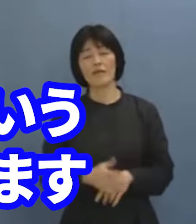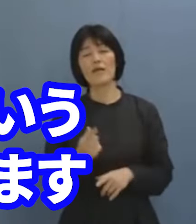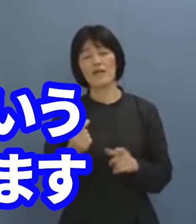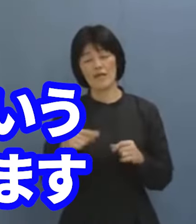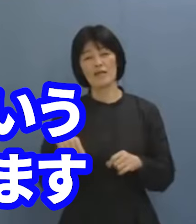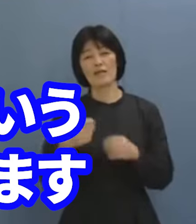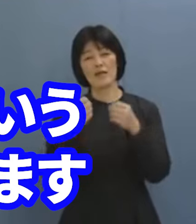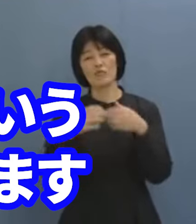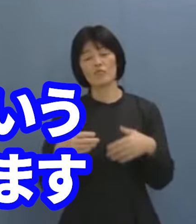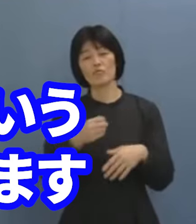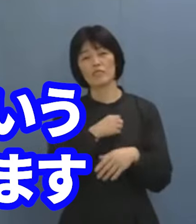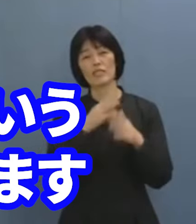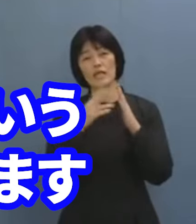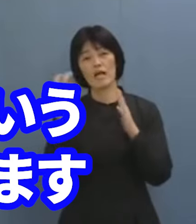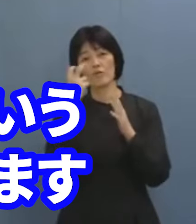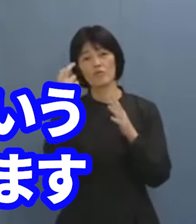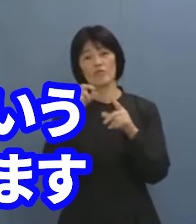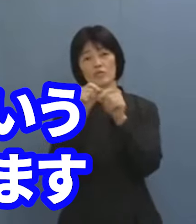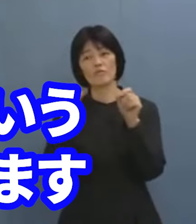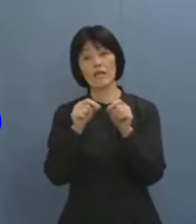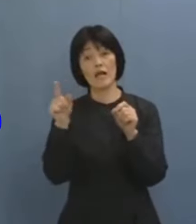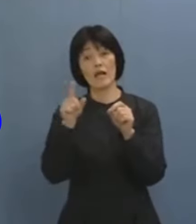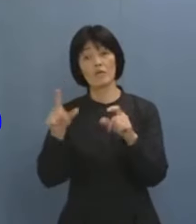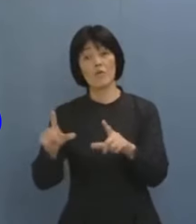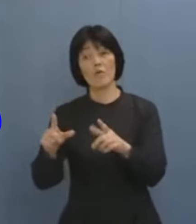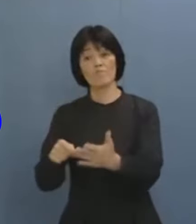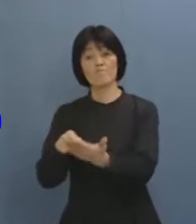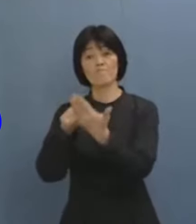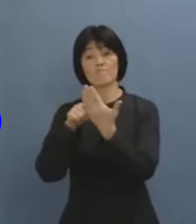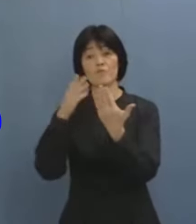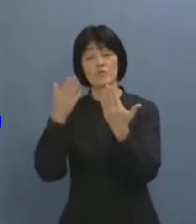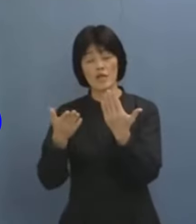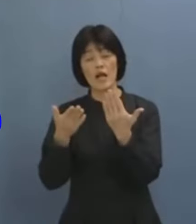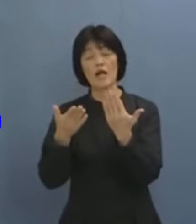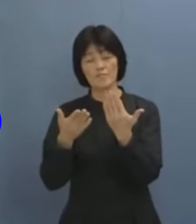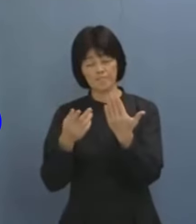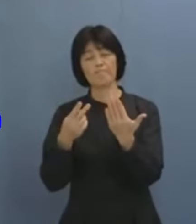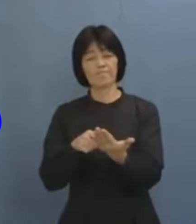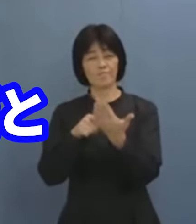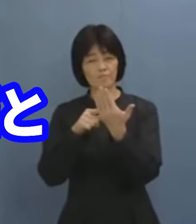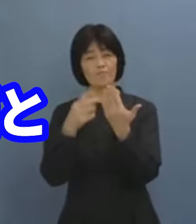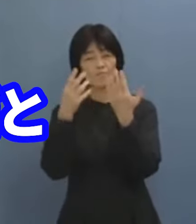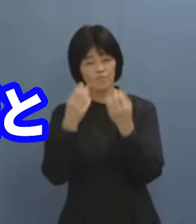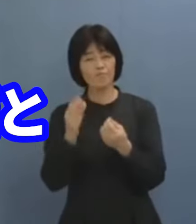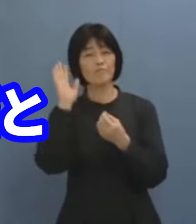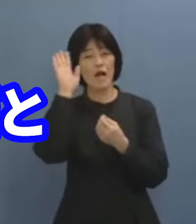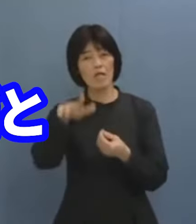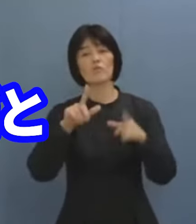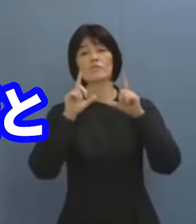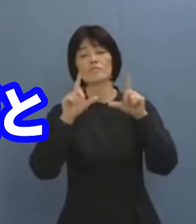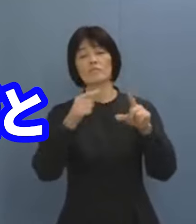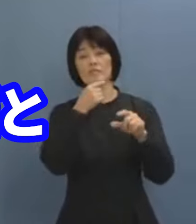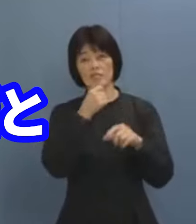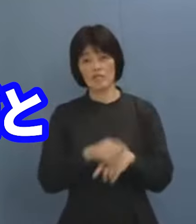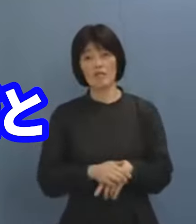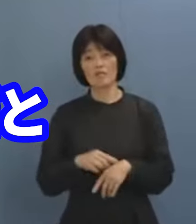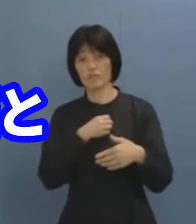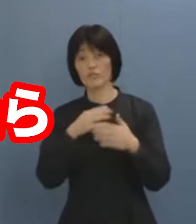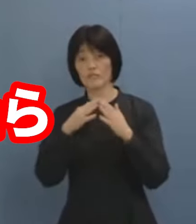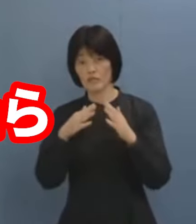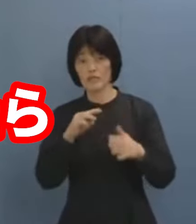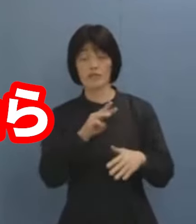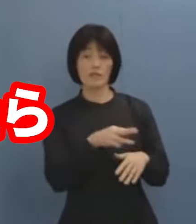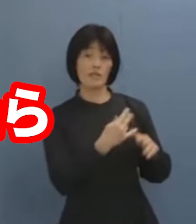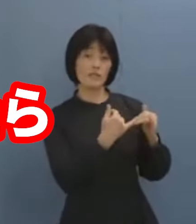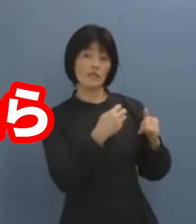るかということが出てからだと思います。これはあの百条委員会もそうですけど、まあ、第三者委員会もそうだと思いますね。 は い、 じ